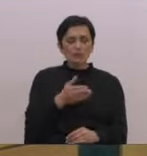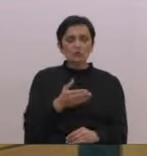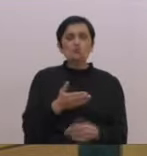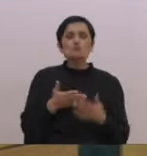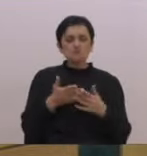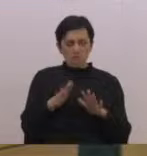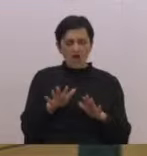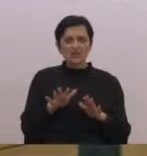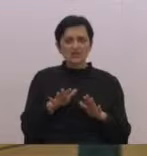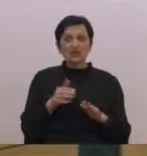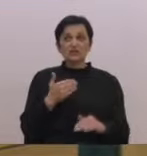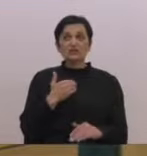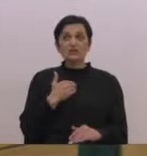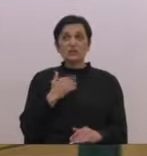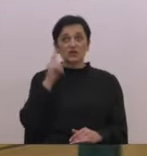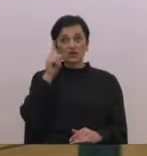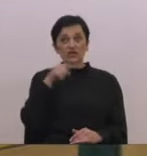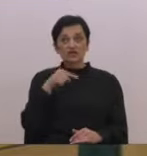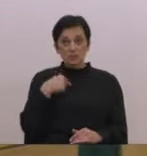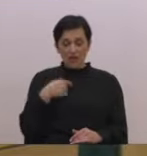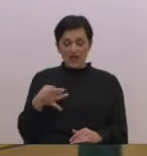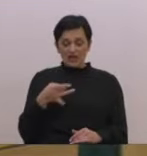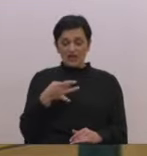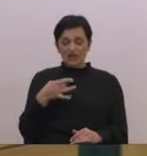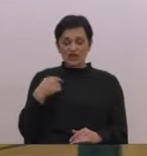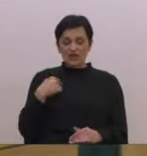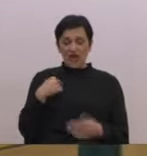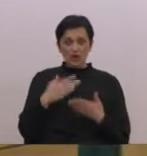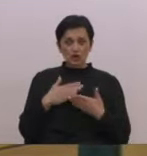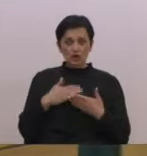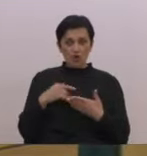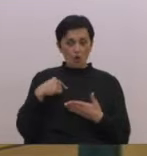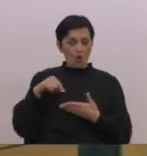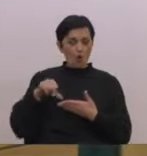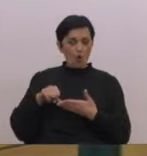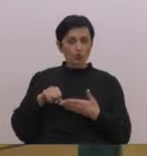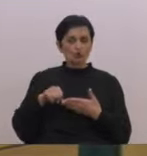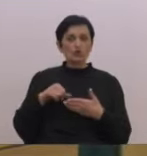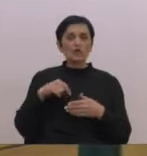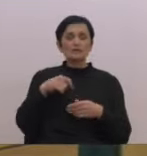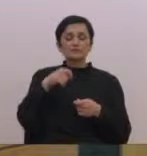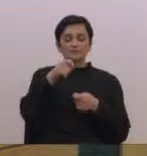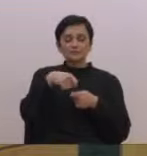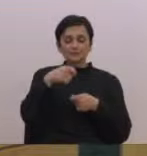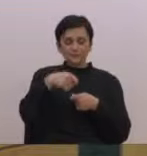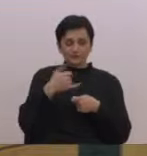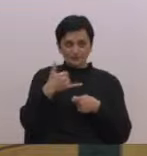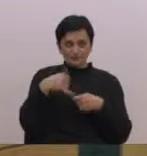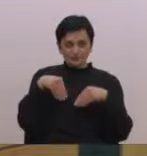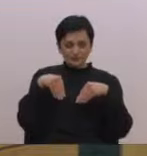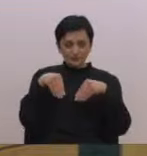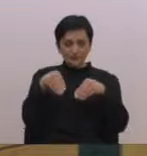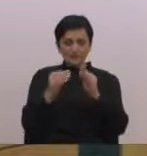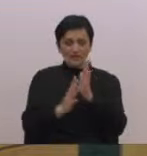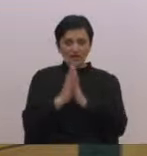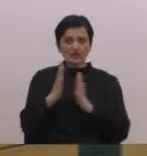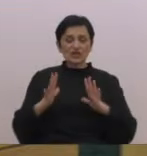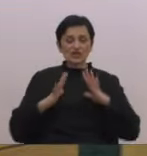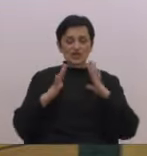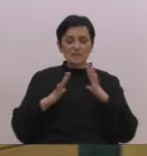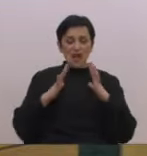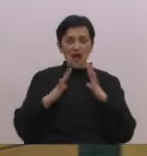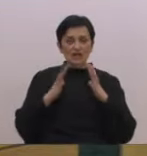მე იცით, რეგიონიდან ვარ, წარმოშობით ხნათვისთვის სამუშაოები მიდის ახლა იმერეთში, დასავლეთ